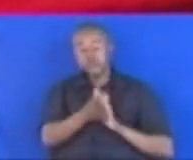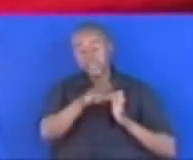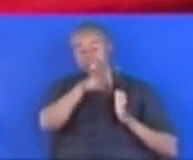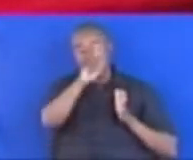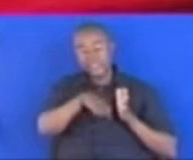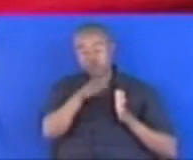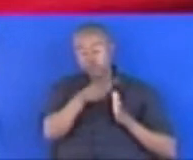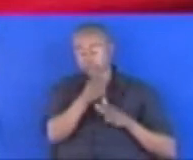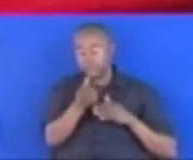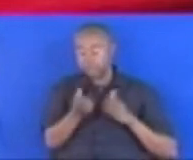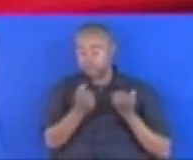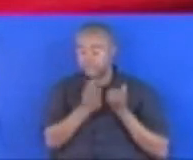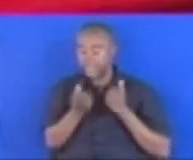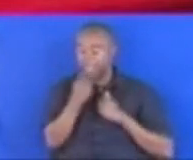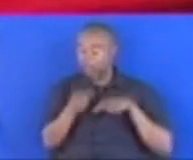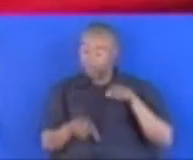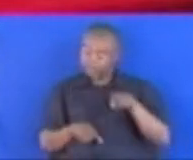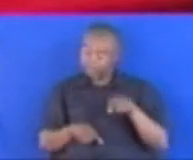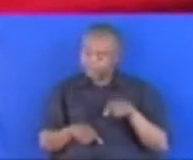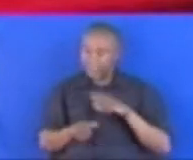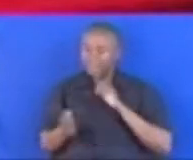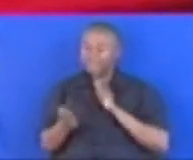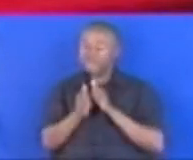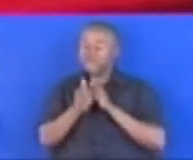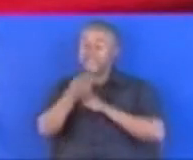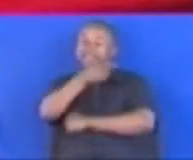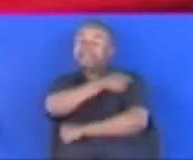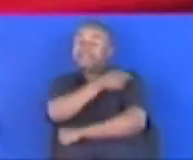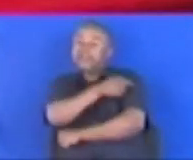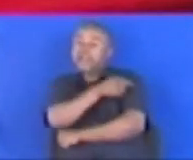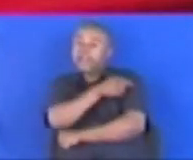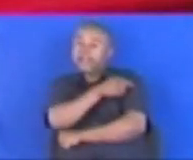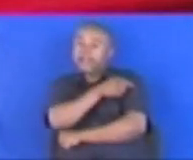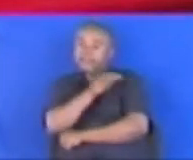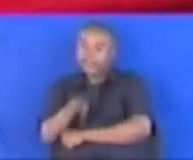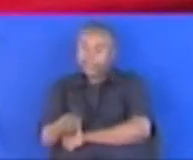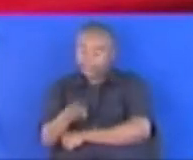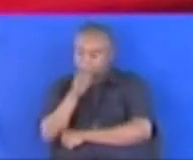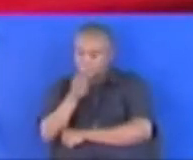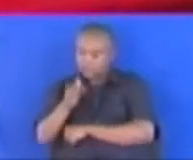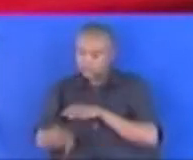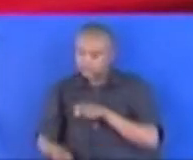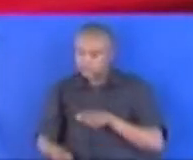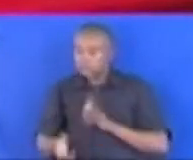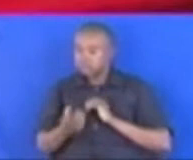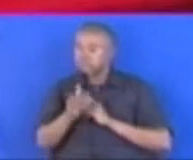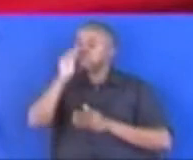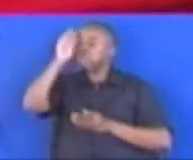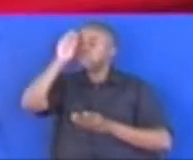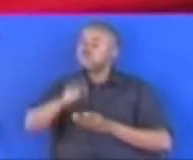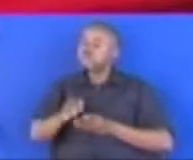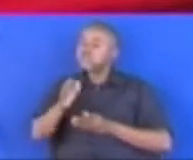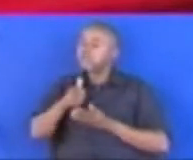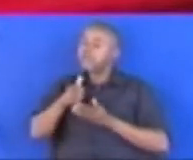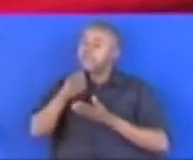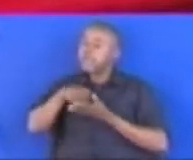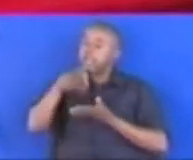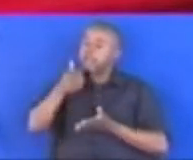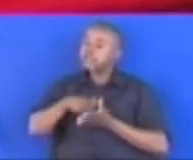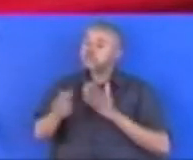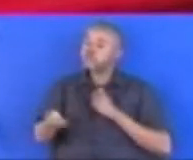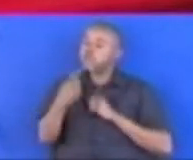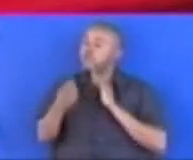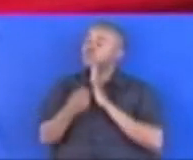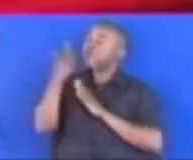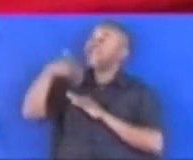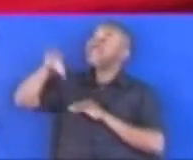cha uzalishaji wa dawa na vifaa vya tiba nchini, yani Simiu Medical Product, ili kupunguza gharama za ununuzi wa